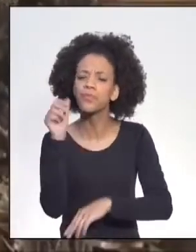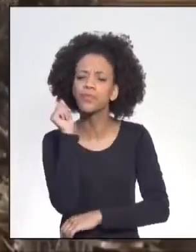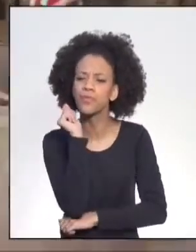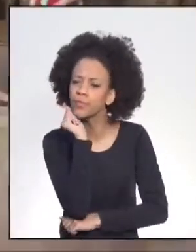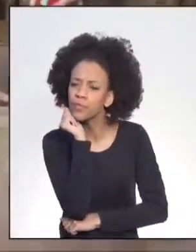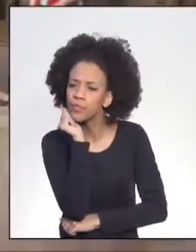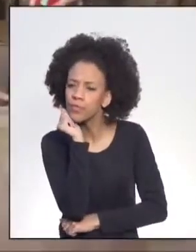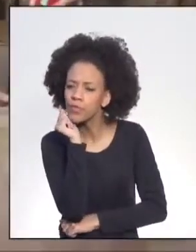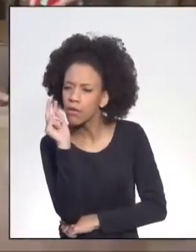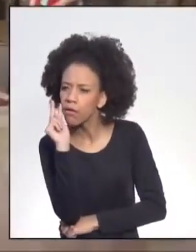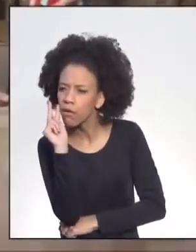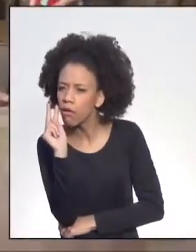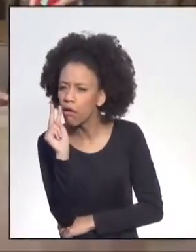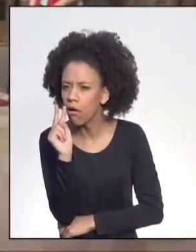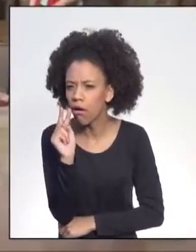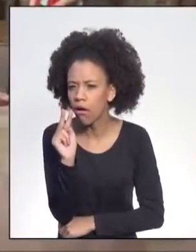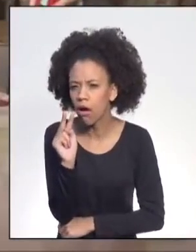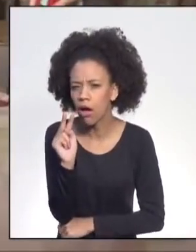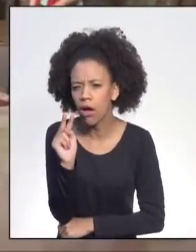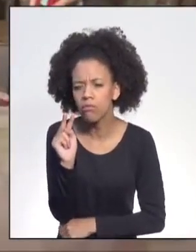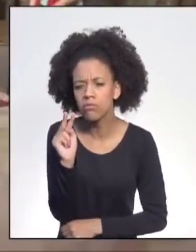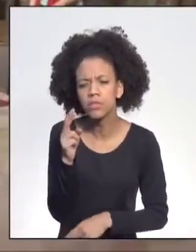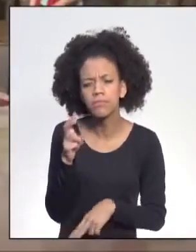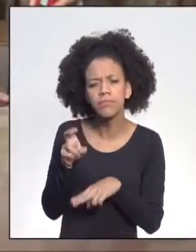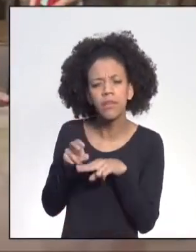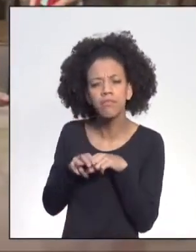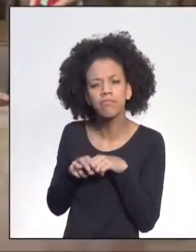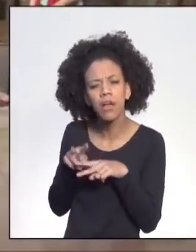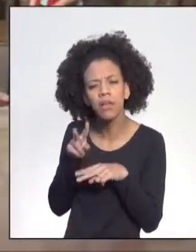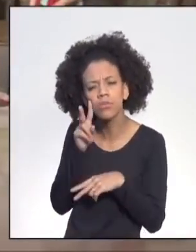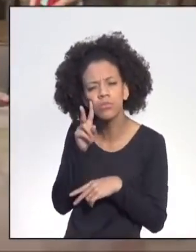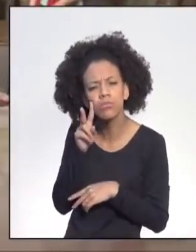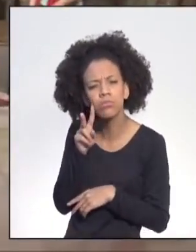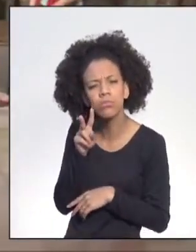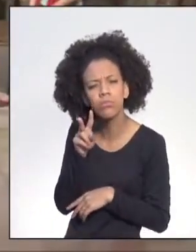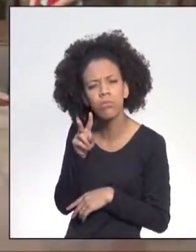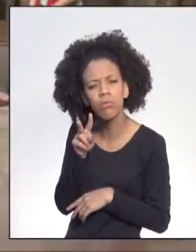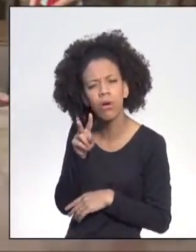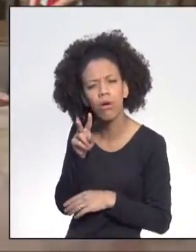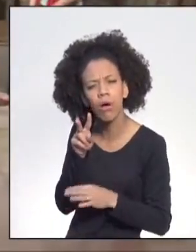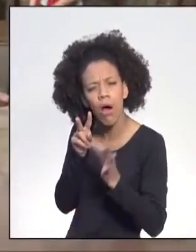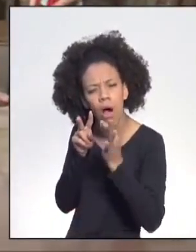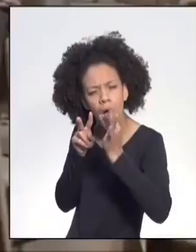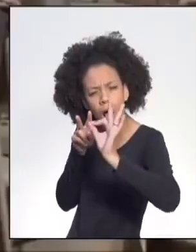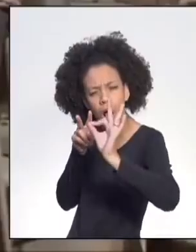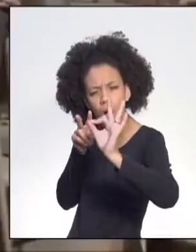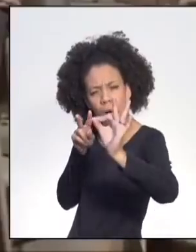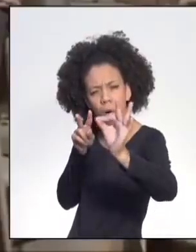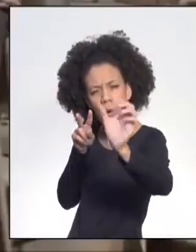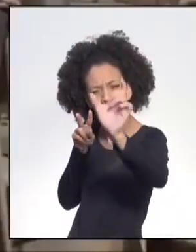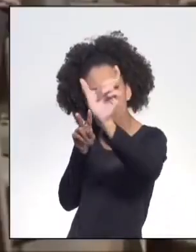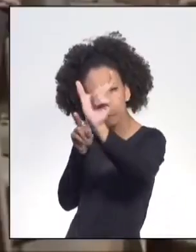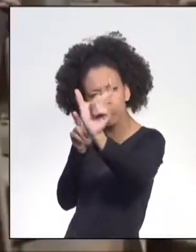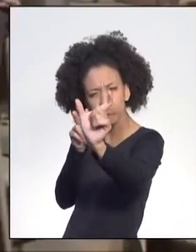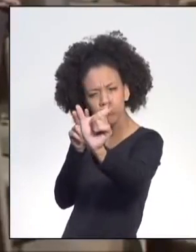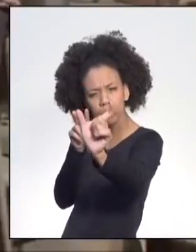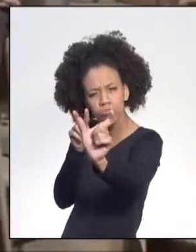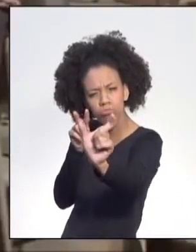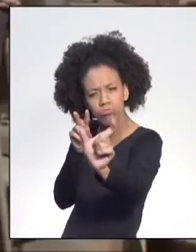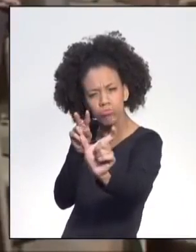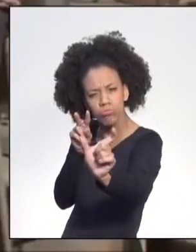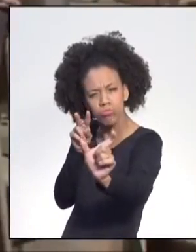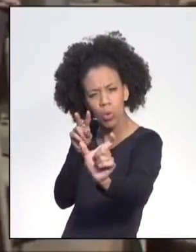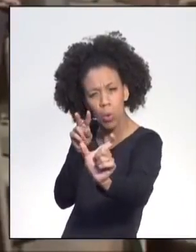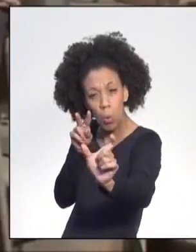est assis. o viajante calmo, sentado, Et il voit arriver au loin ele viu vindo un autre être. um outro ser. Il était grand, Um